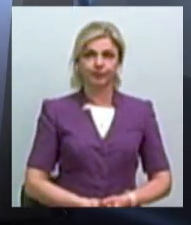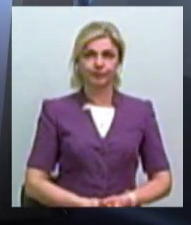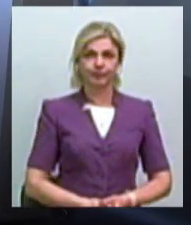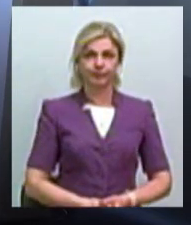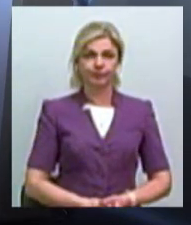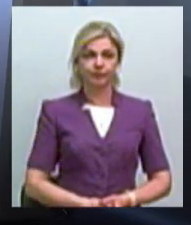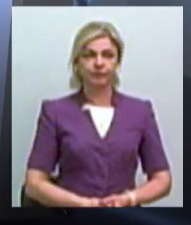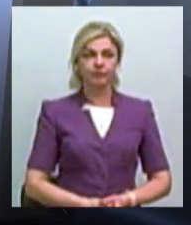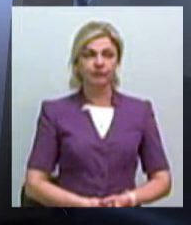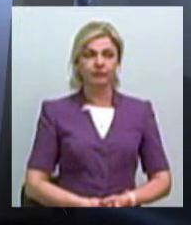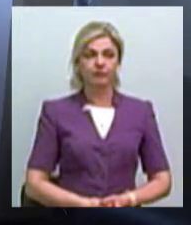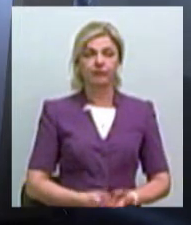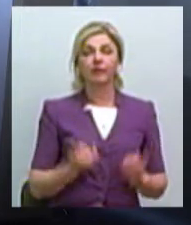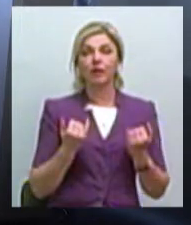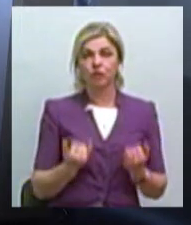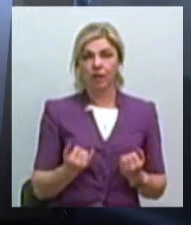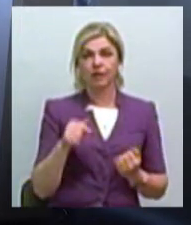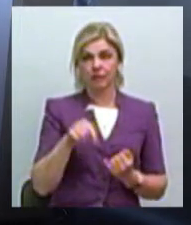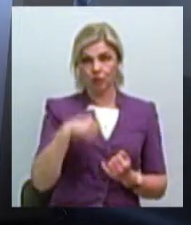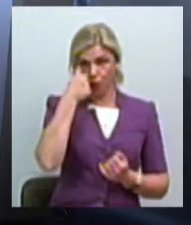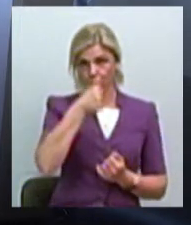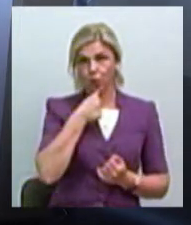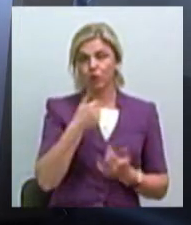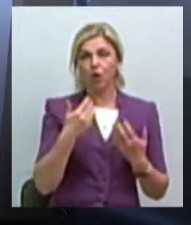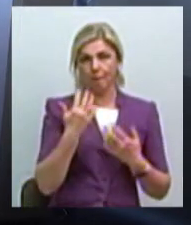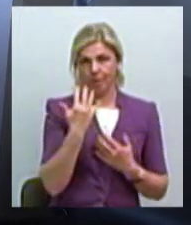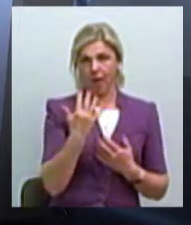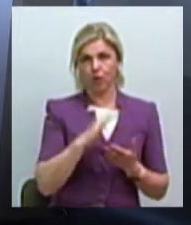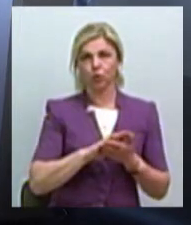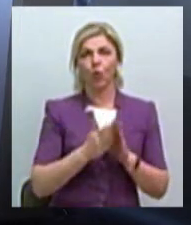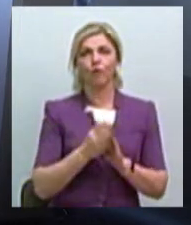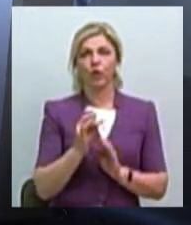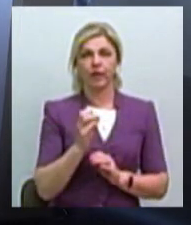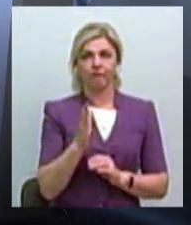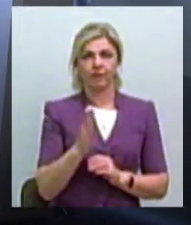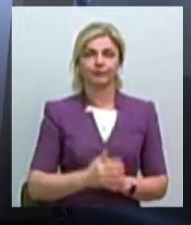Ну, здається, вже на даний момент в цьому році 5 договорів є.